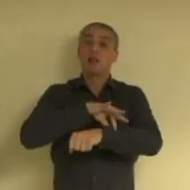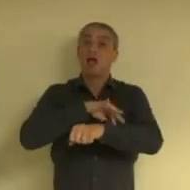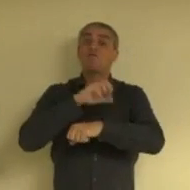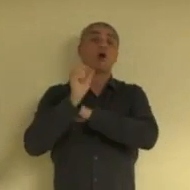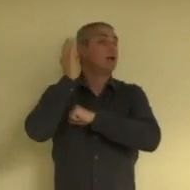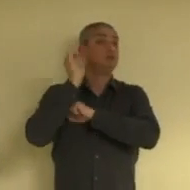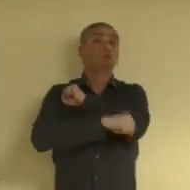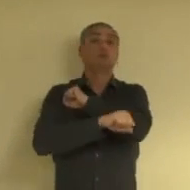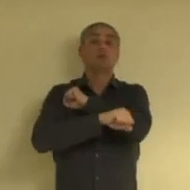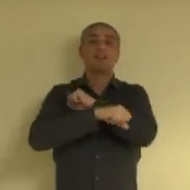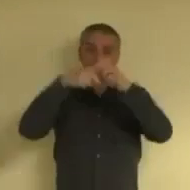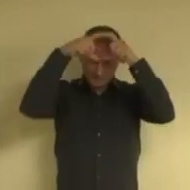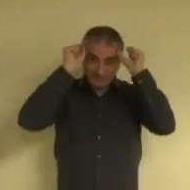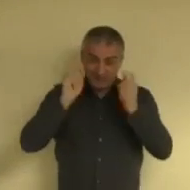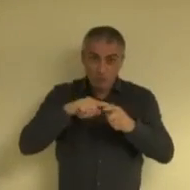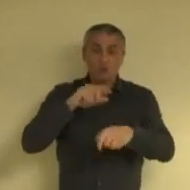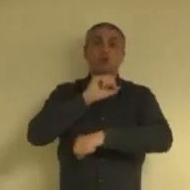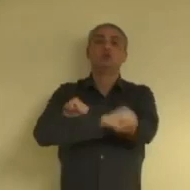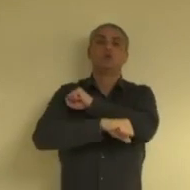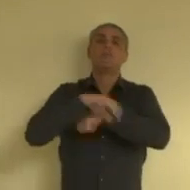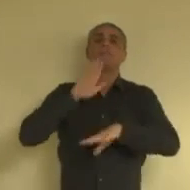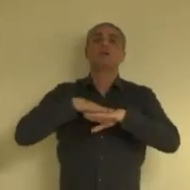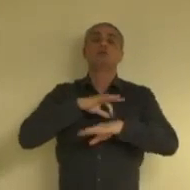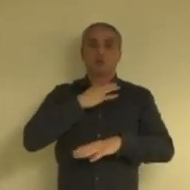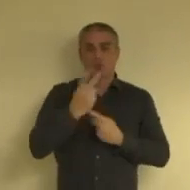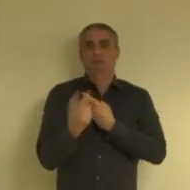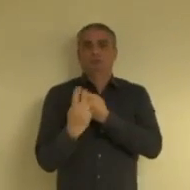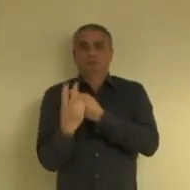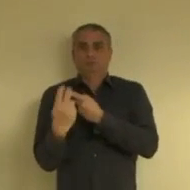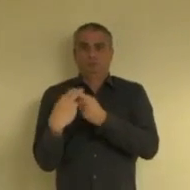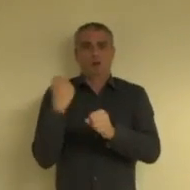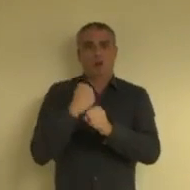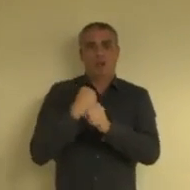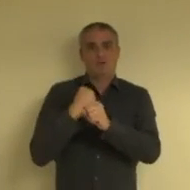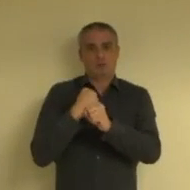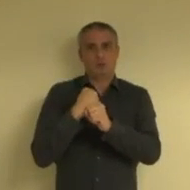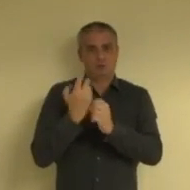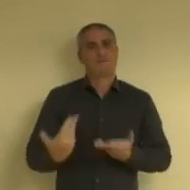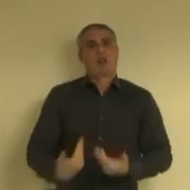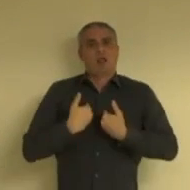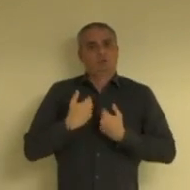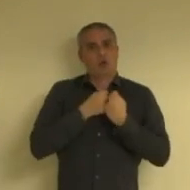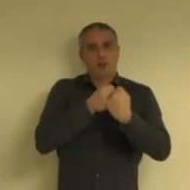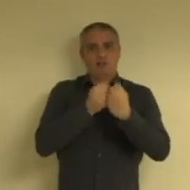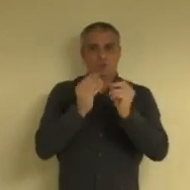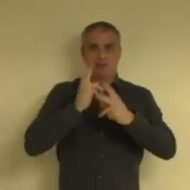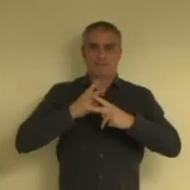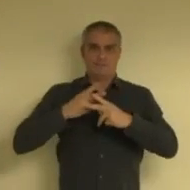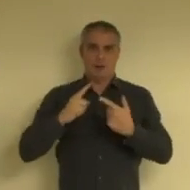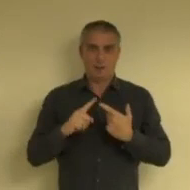את הסטודנטיות לסיעוד, את הסטודנטים למקצועות הבריאות שיצטרפו גם הם לכוח ויעזרו לנו להתגבר על